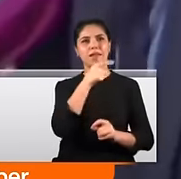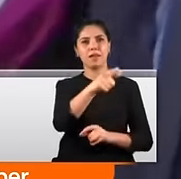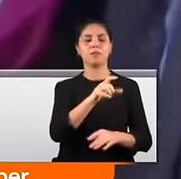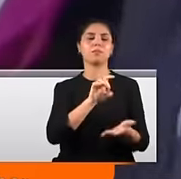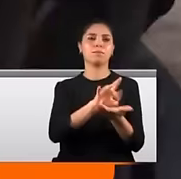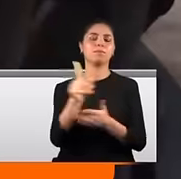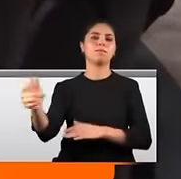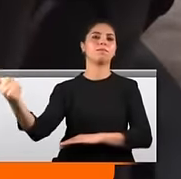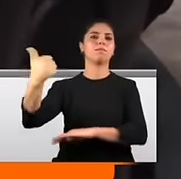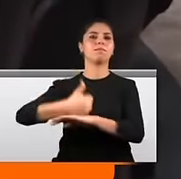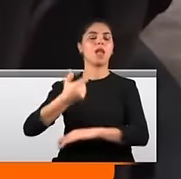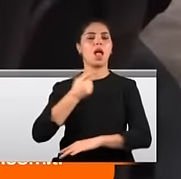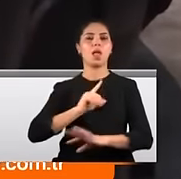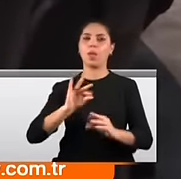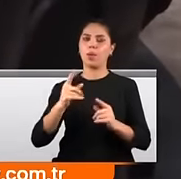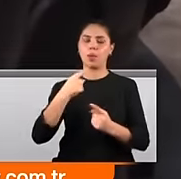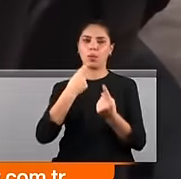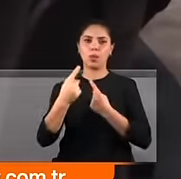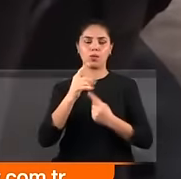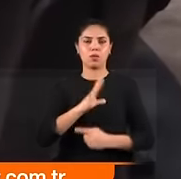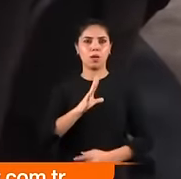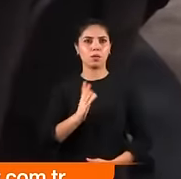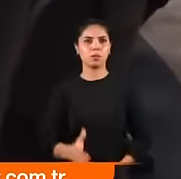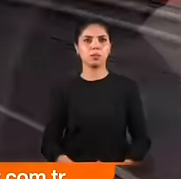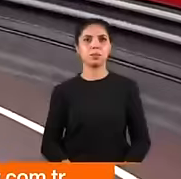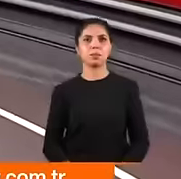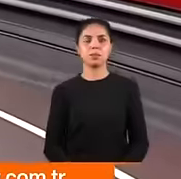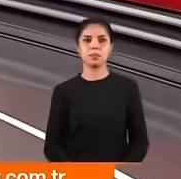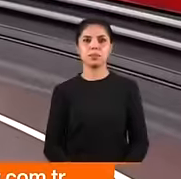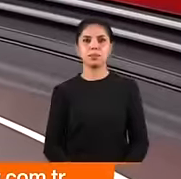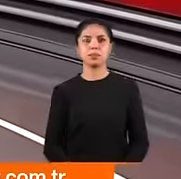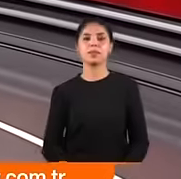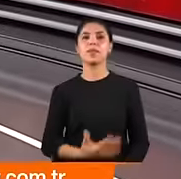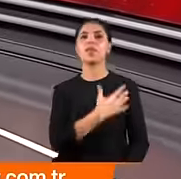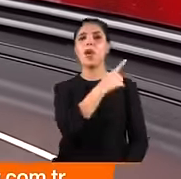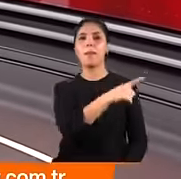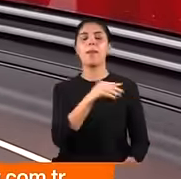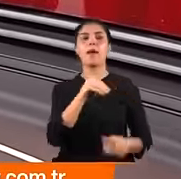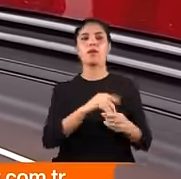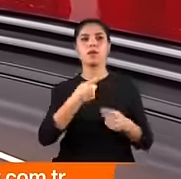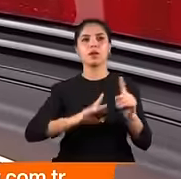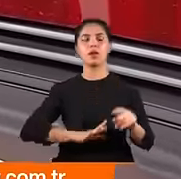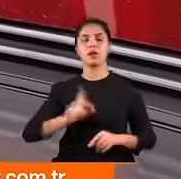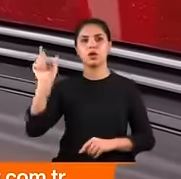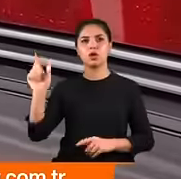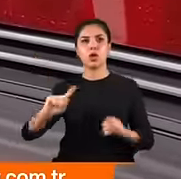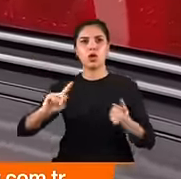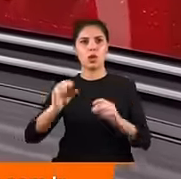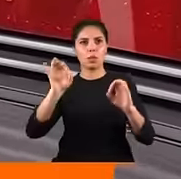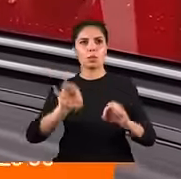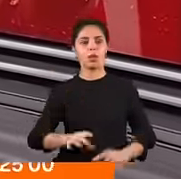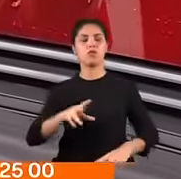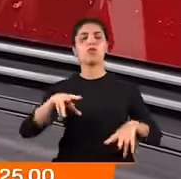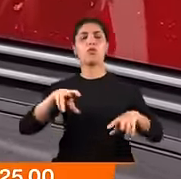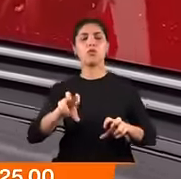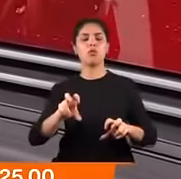yerine aday gösterilebileceği konuşuluyor. CHP'de Kılıçdaroğlu döneminde başlayan koltuk kavgası kurultayın